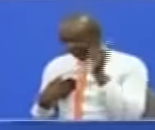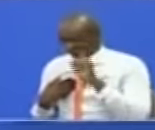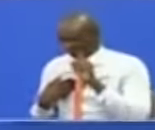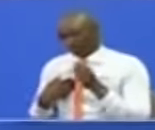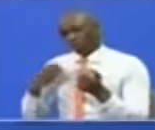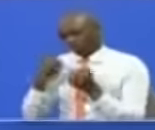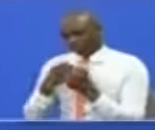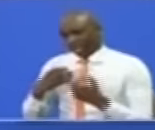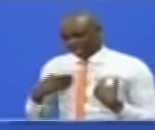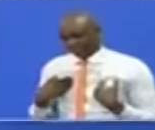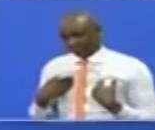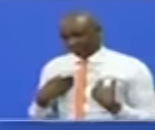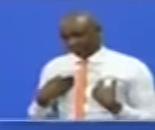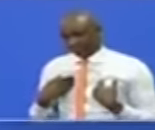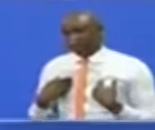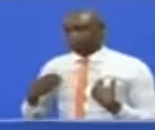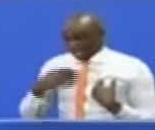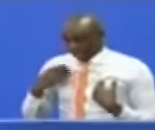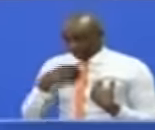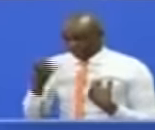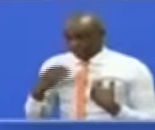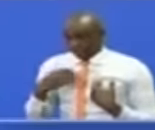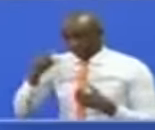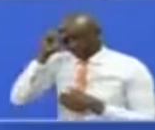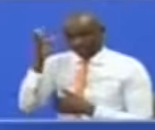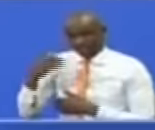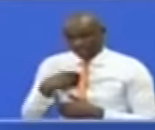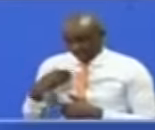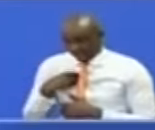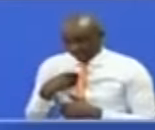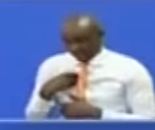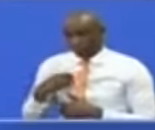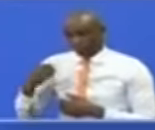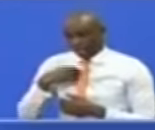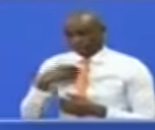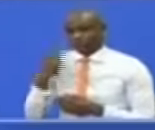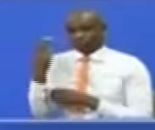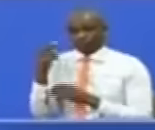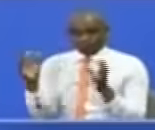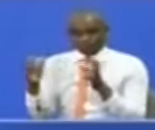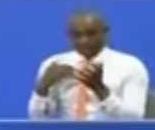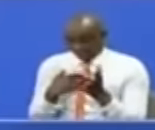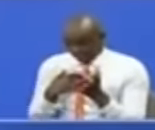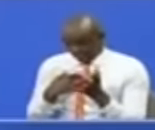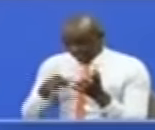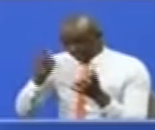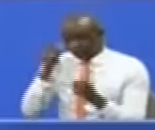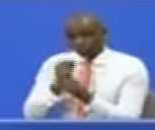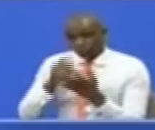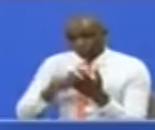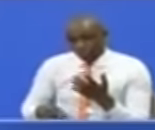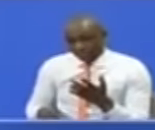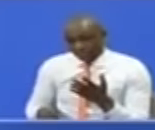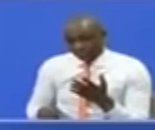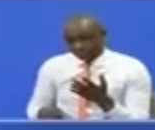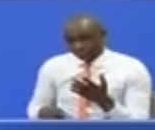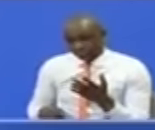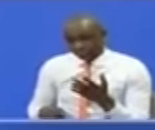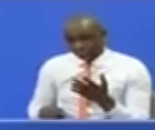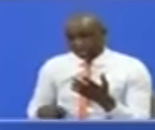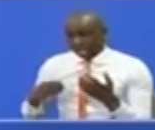big that's why kuna idara katika serikali inaitwa idara ya small arms ambayo ingefaa kwamba iko na